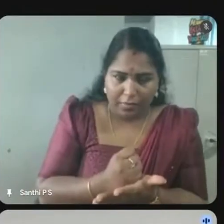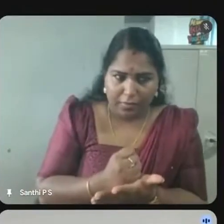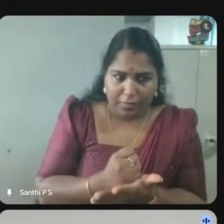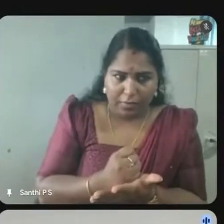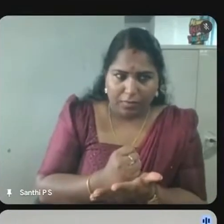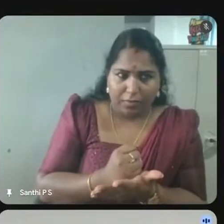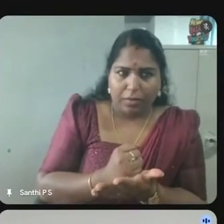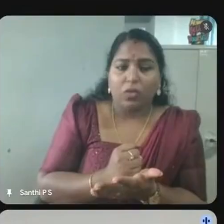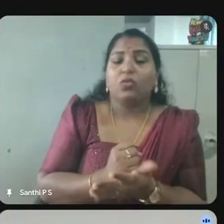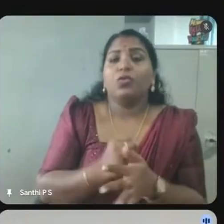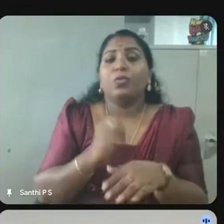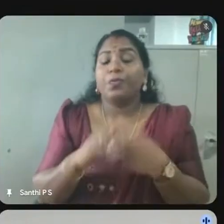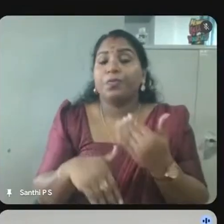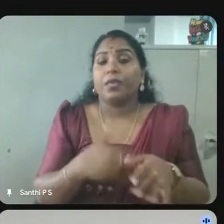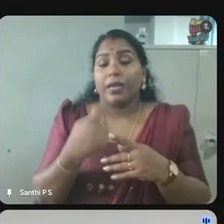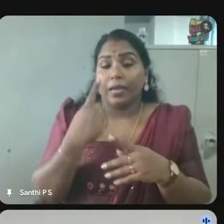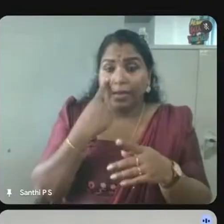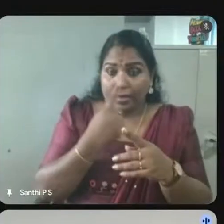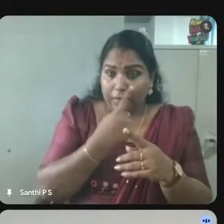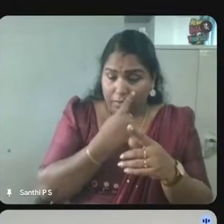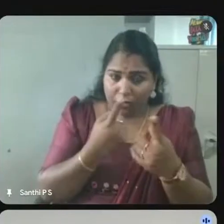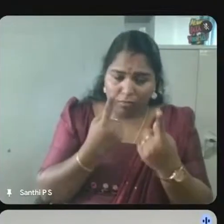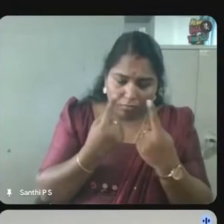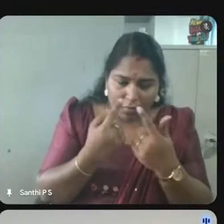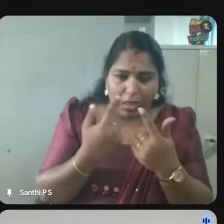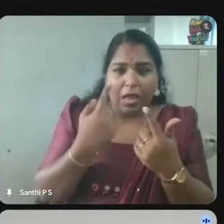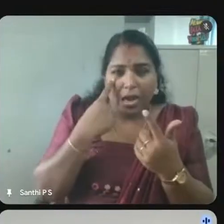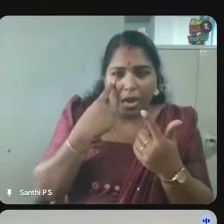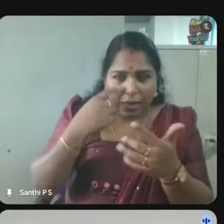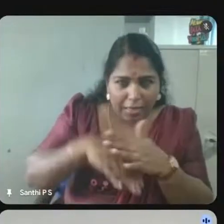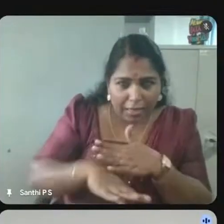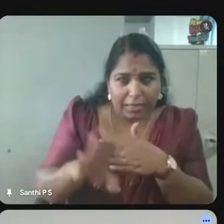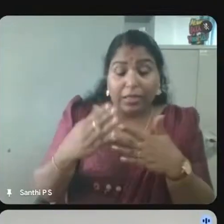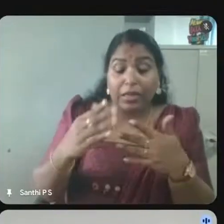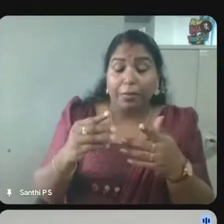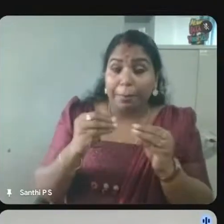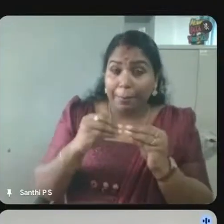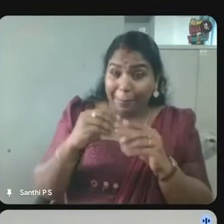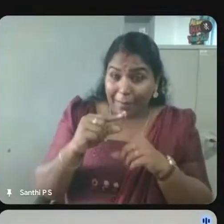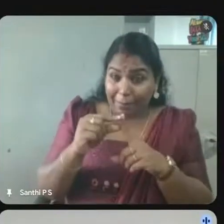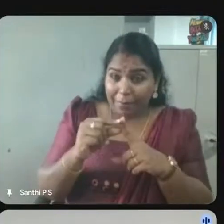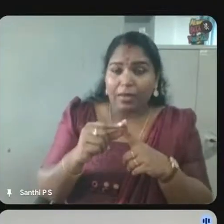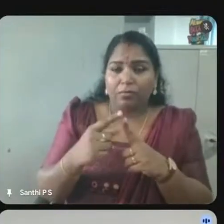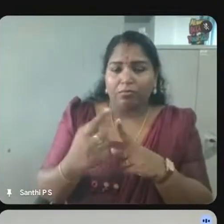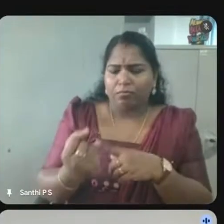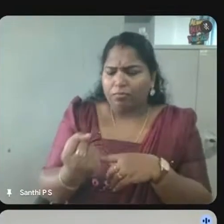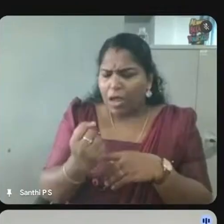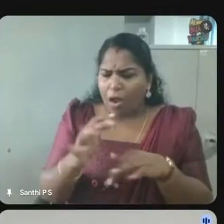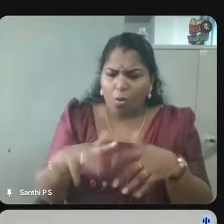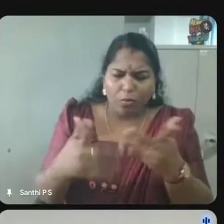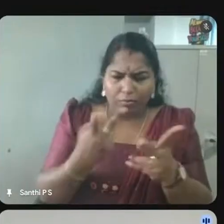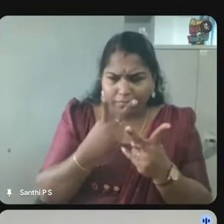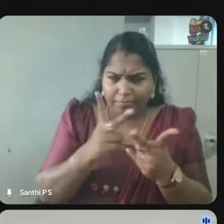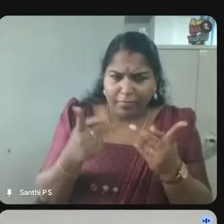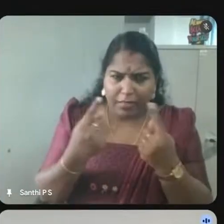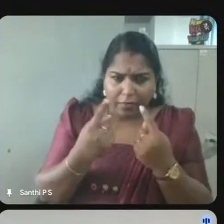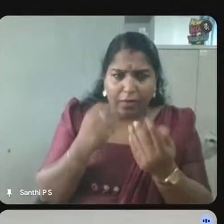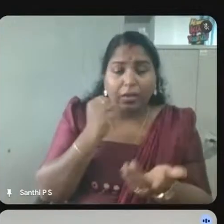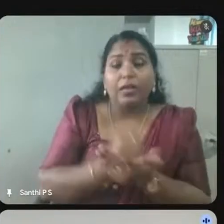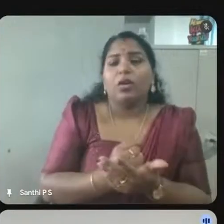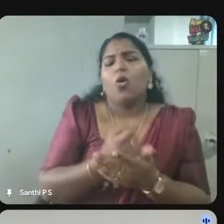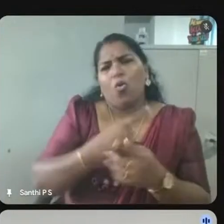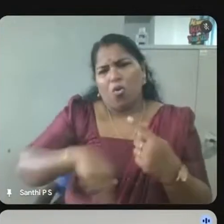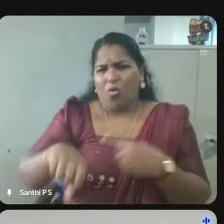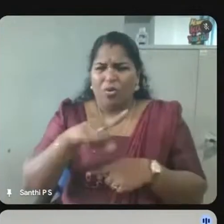ഈ കാഴ്ചക്കുറവുകൾ കണ്ടുപിടിക്കുക, കണ്ണിന്റെ പ്രഷർ ചെക്ക് ചെയ്യുക, അതുമൊക്കെ വളരെ ഇമ്പോർട്ടൻ്റ് ആണ്. ഞാൻ പറഞ്ഞു ഡിജിറ്റൽ സ്ട്രെയിൻ ഇന്നത്തെ കാലത്ത് ആർക്കും ഒഴിവാക്കാൻ